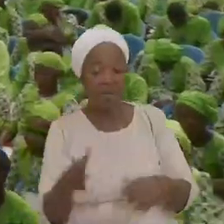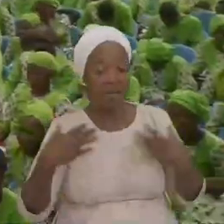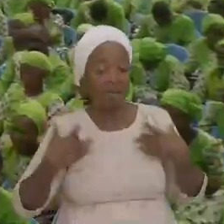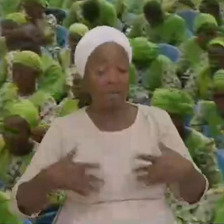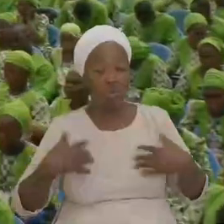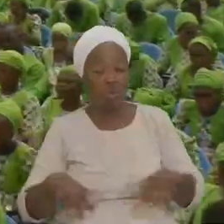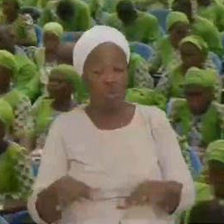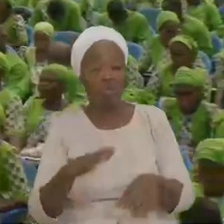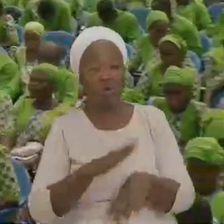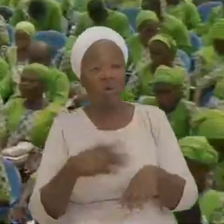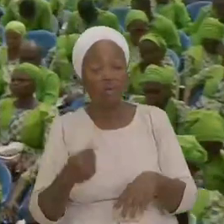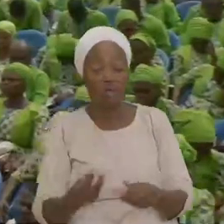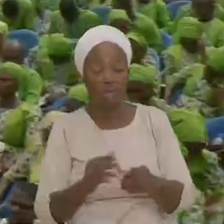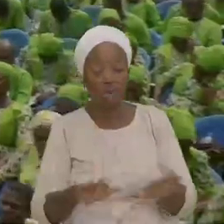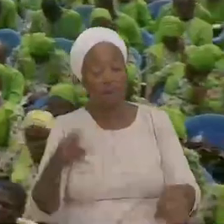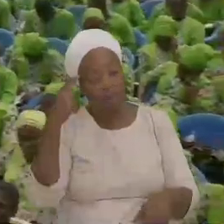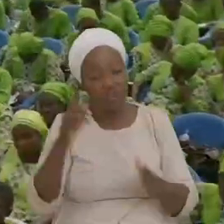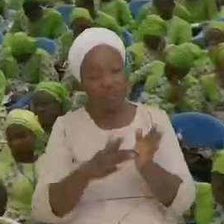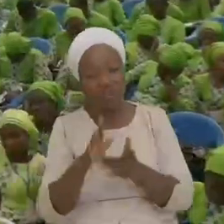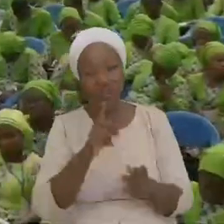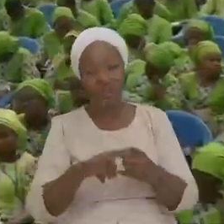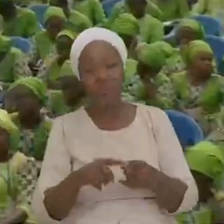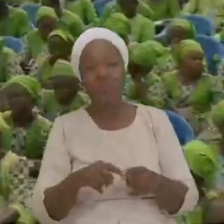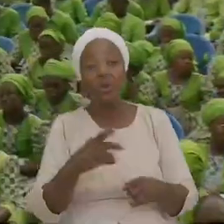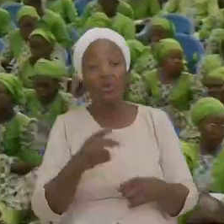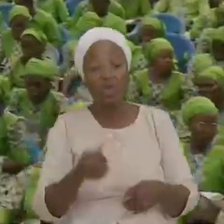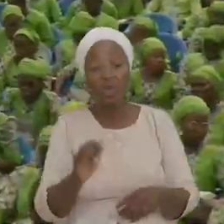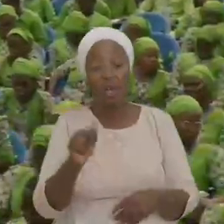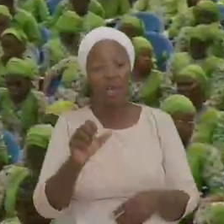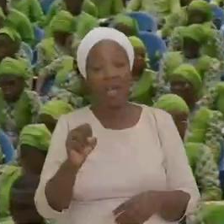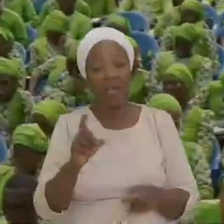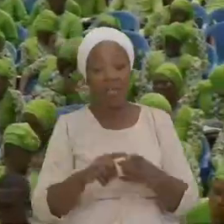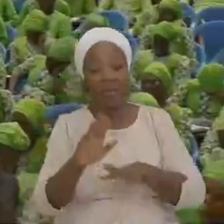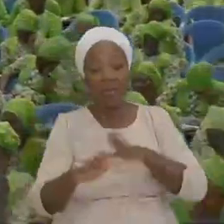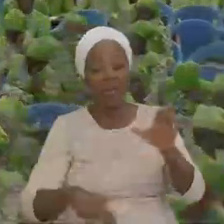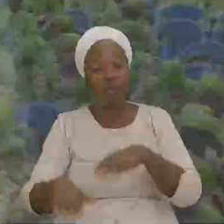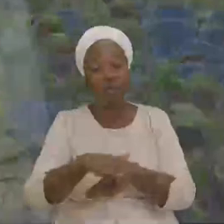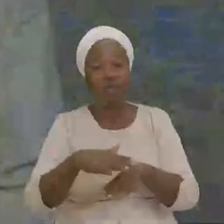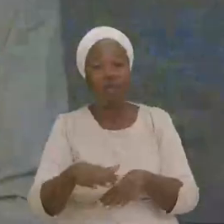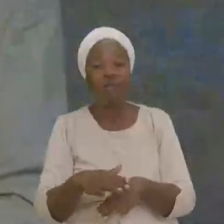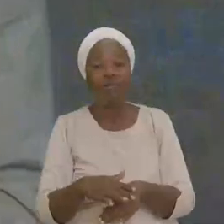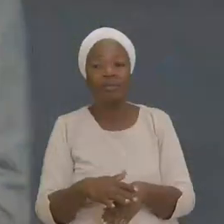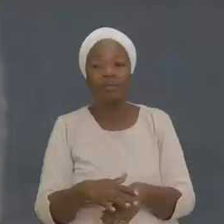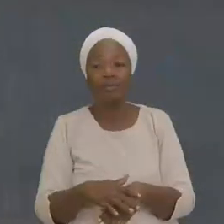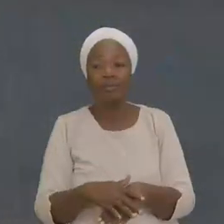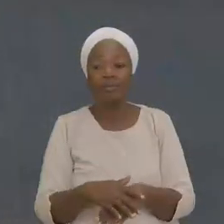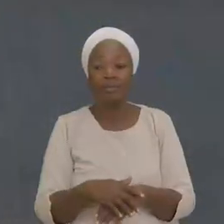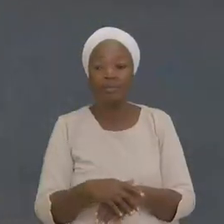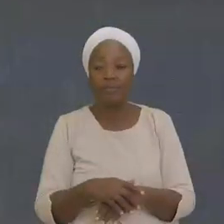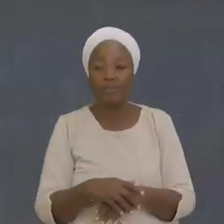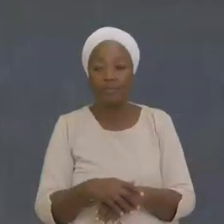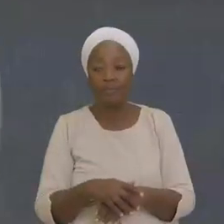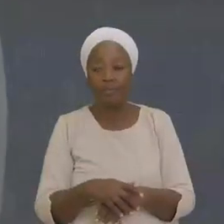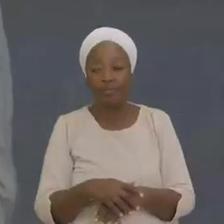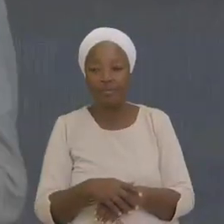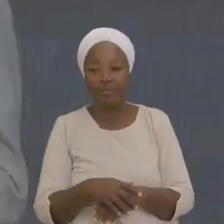gens-là qui ont étendu leurs vêtements par terre pour que Jésus et l'anneau passent